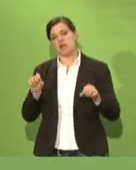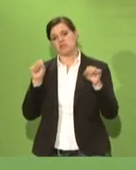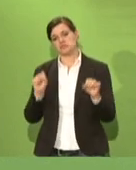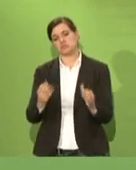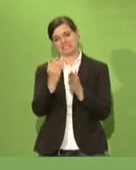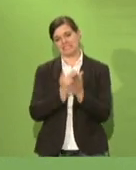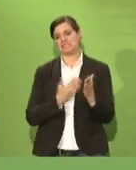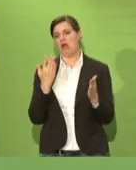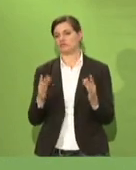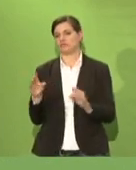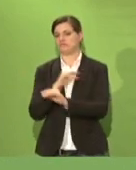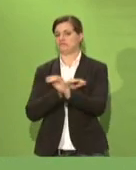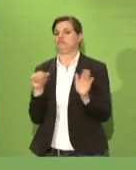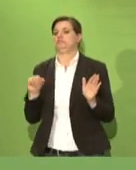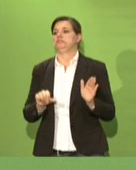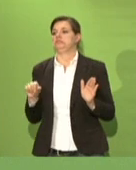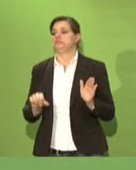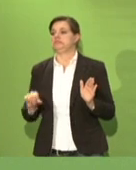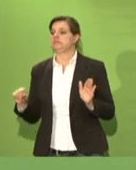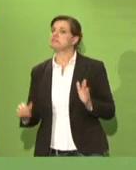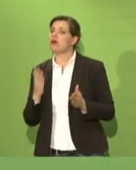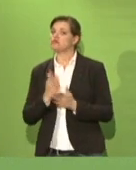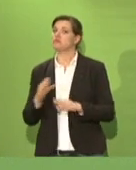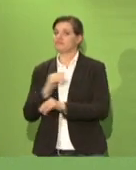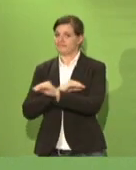den Klimaplan im Lande verbreitet.